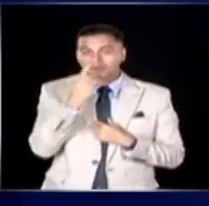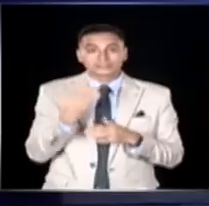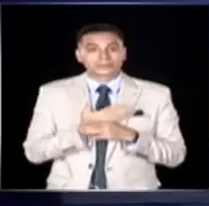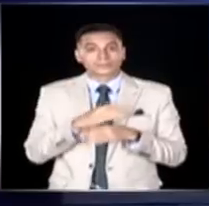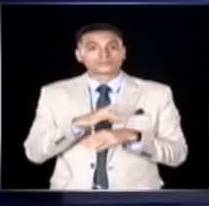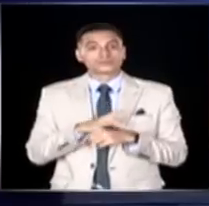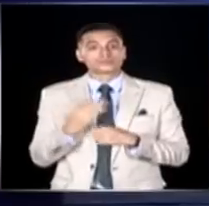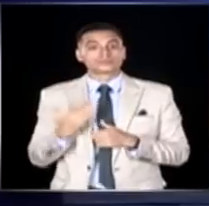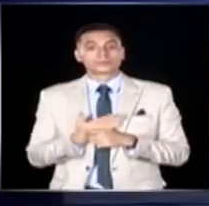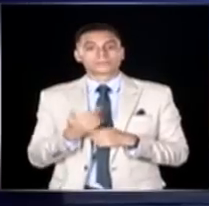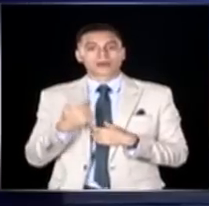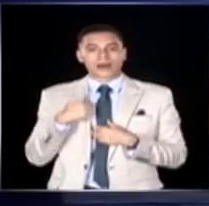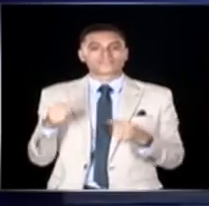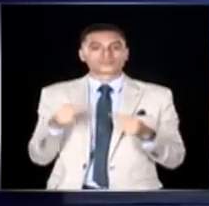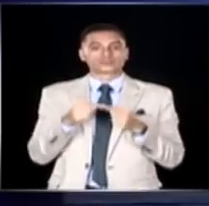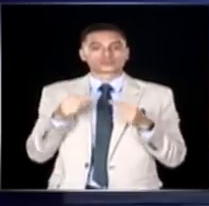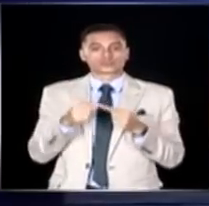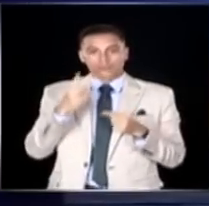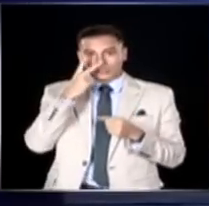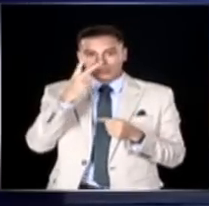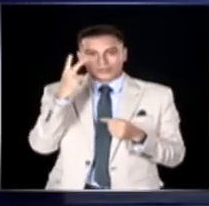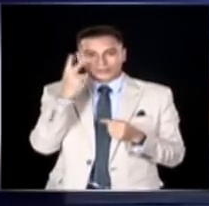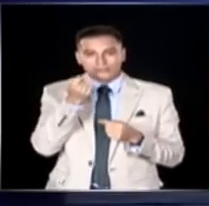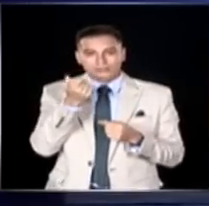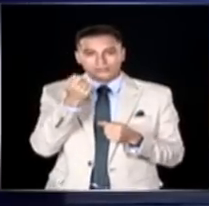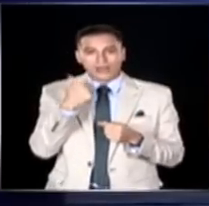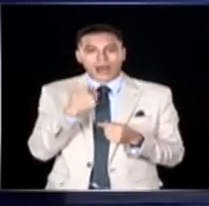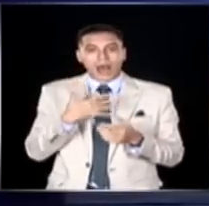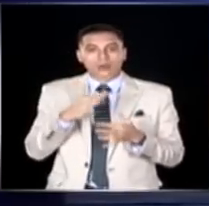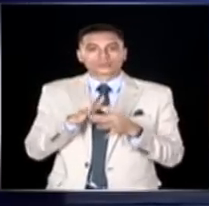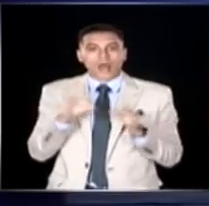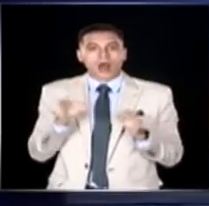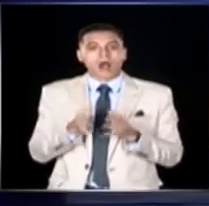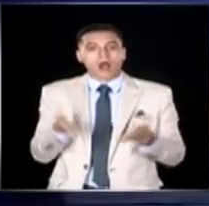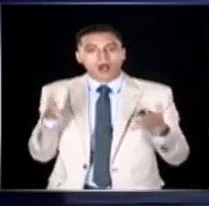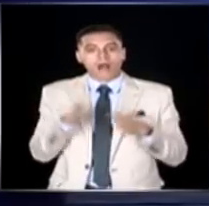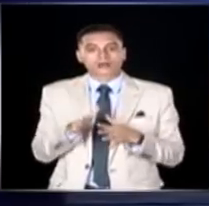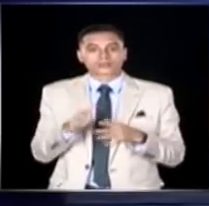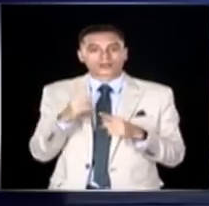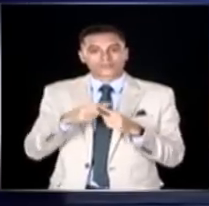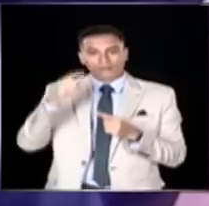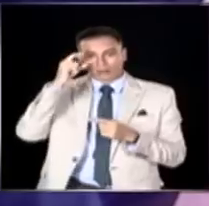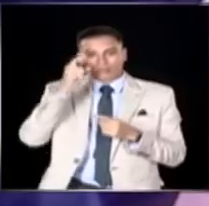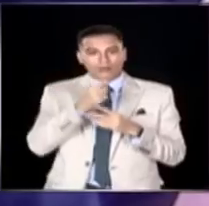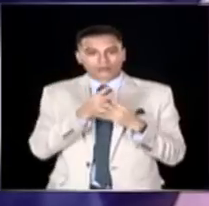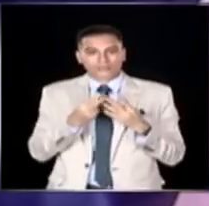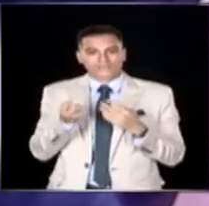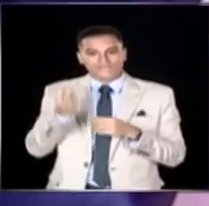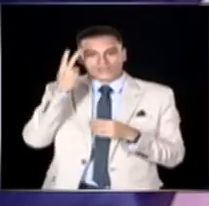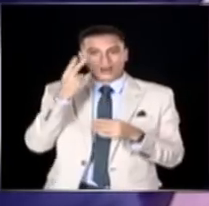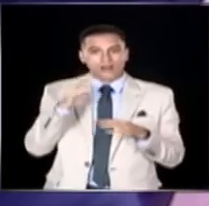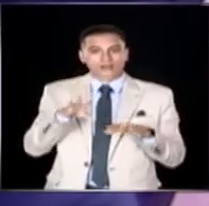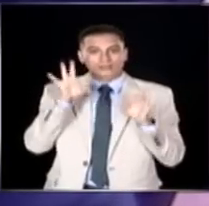عشان انا كانت عندي مشكلة في البصر يعني، وعايز يبقى فيه حلول اكتر من كده غير النظارات، ويعني